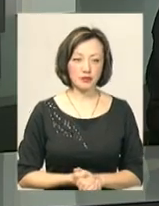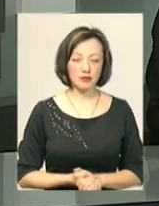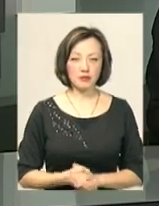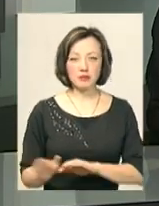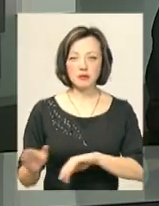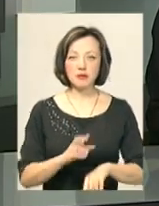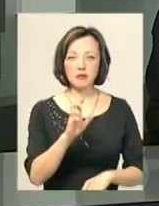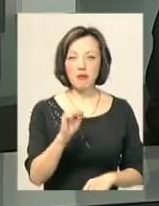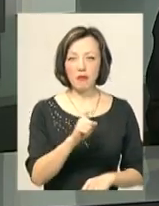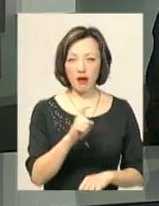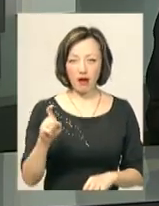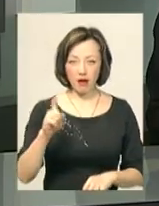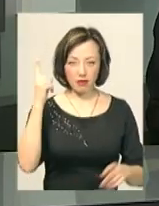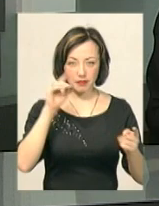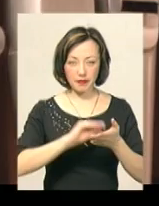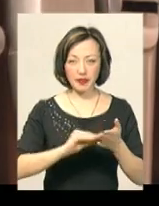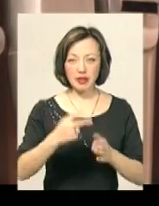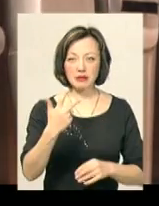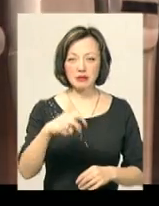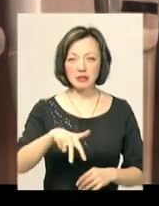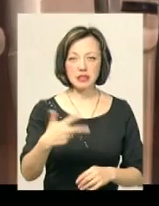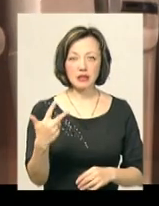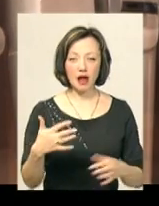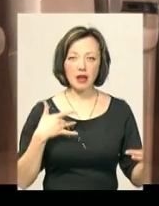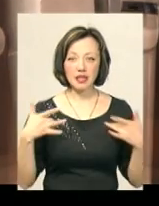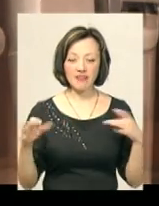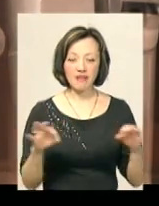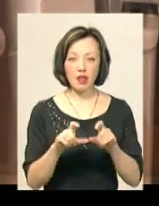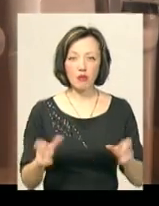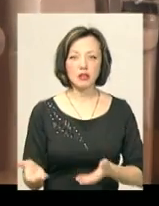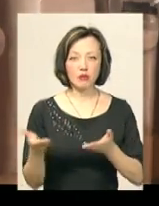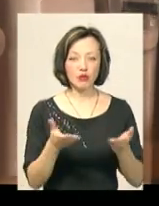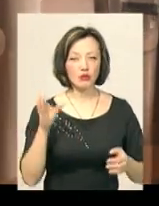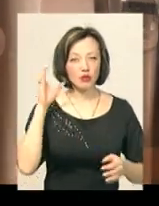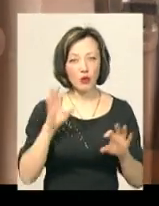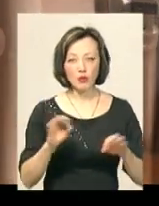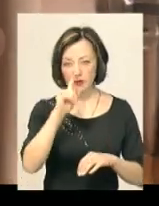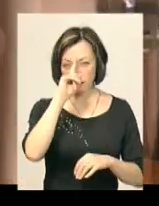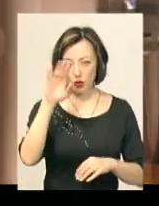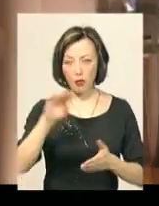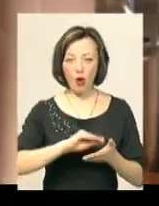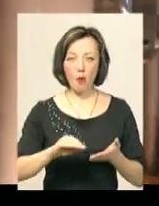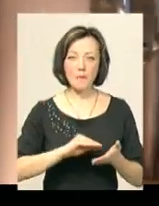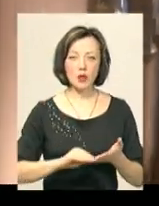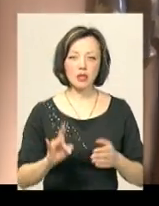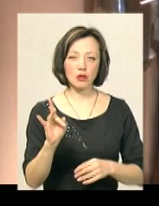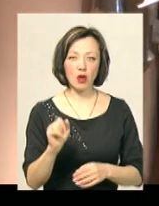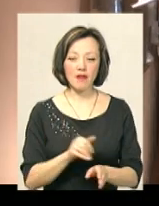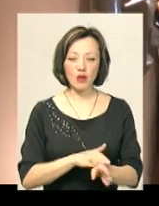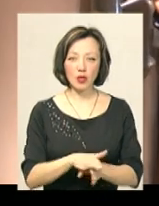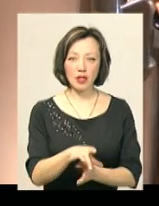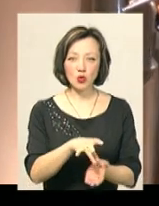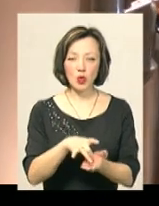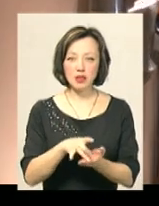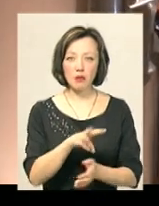Баху 333. Артисти Хмельницької обласної філармонії запрошують послухати музику відомого композитора. У виконанні